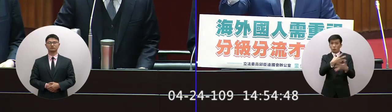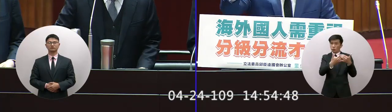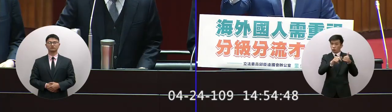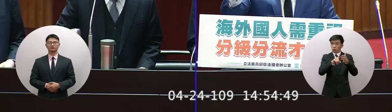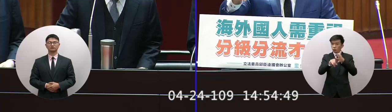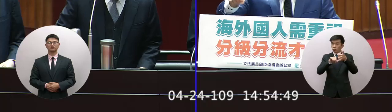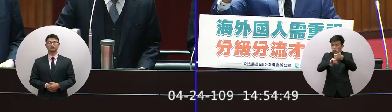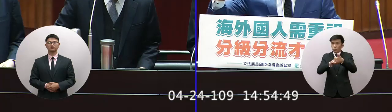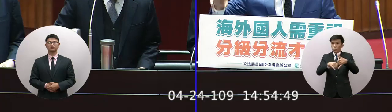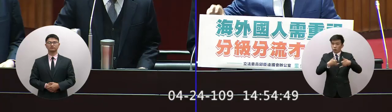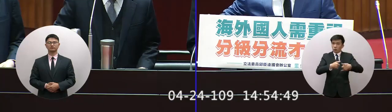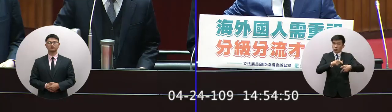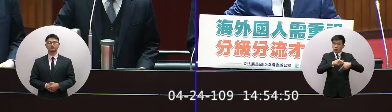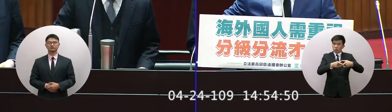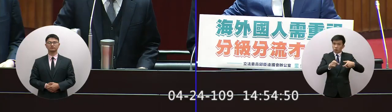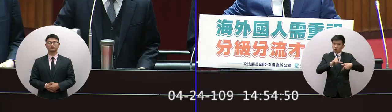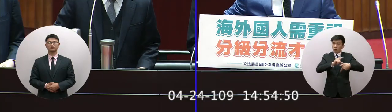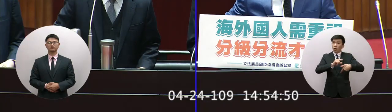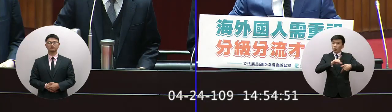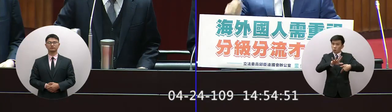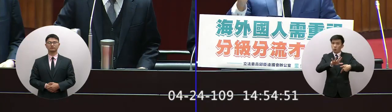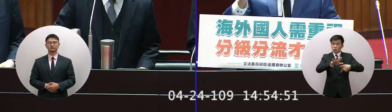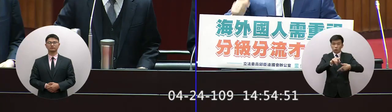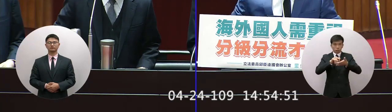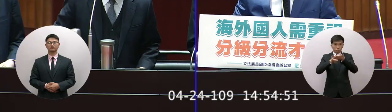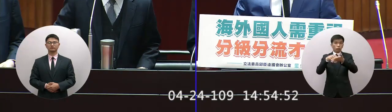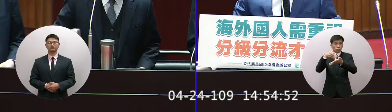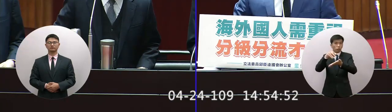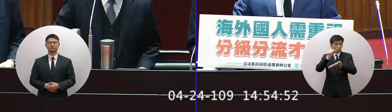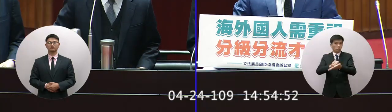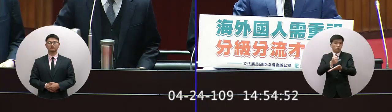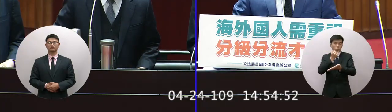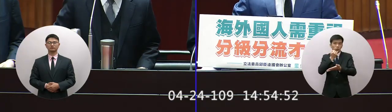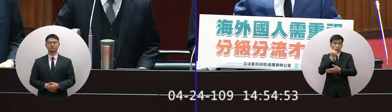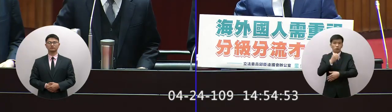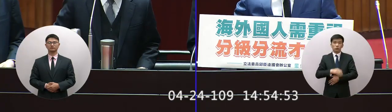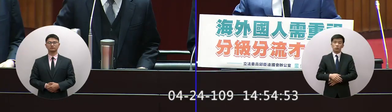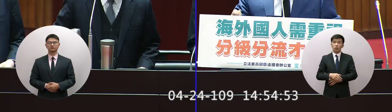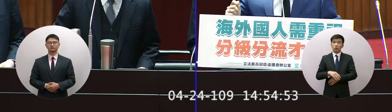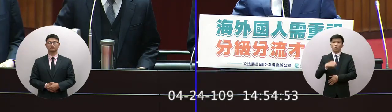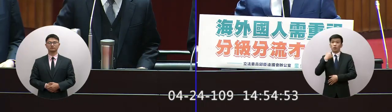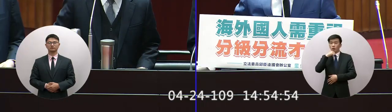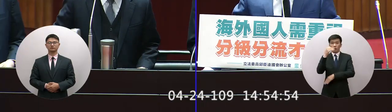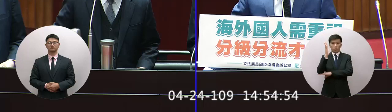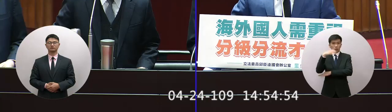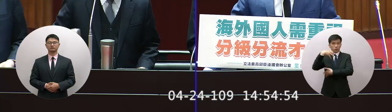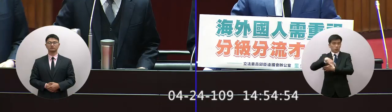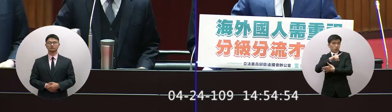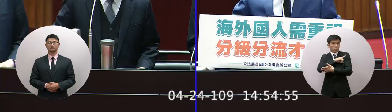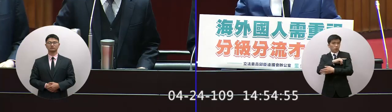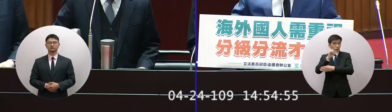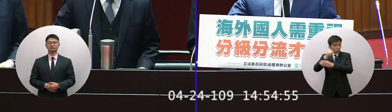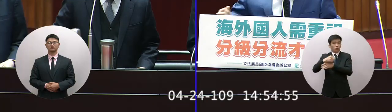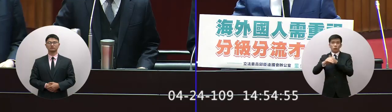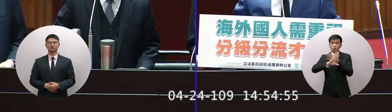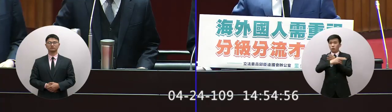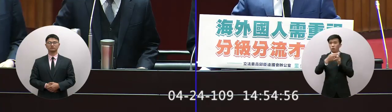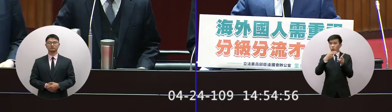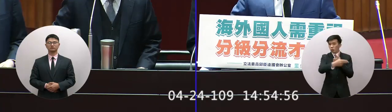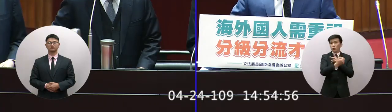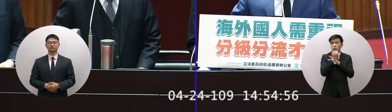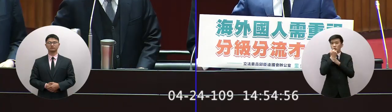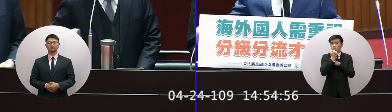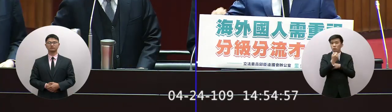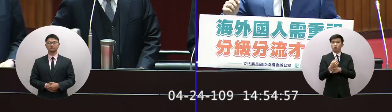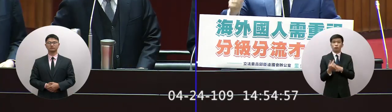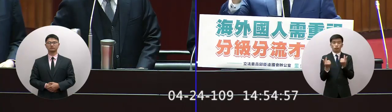接透过他的健保卡登记，你只要同国内同意让他出口到他的侨居国，透过外管的实名制发送，我钱都先付